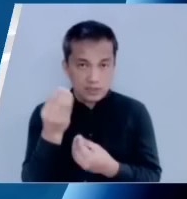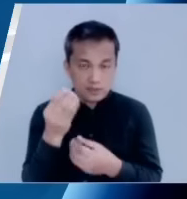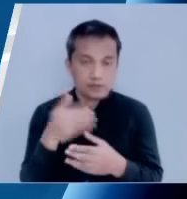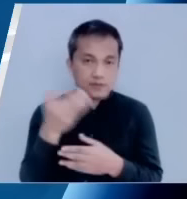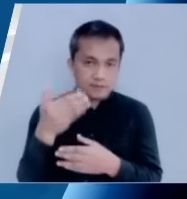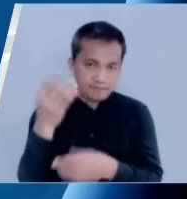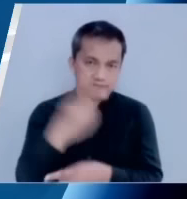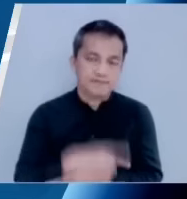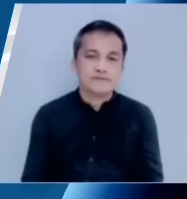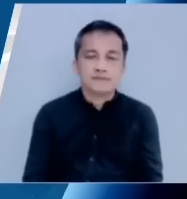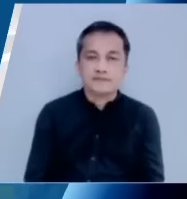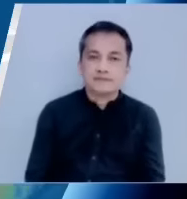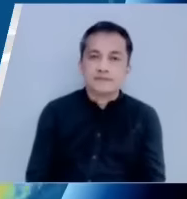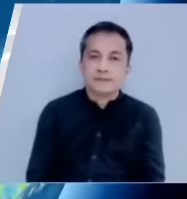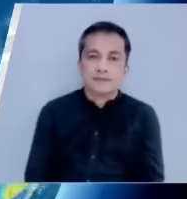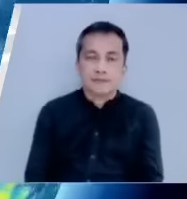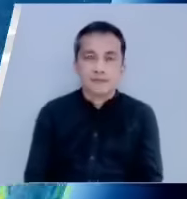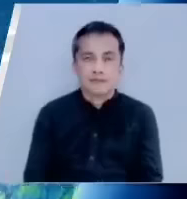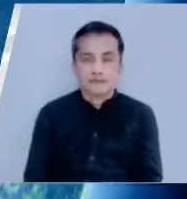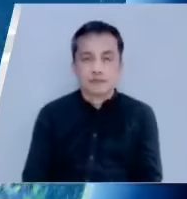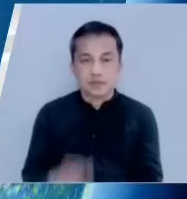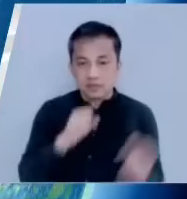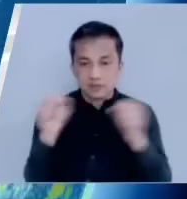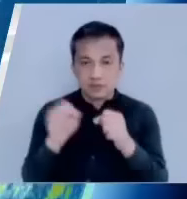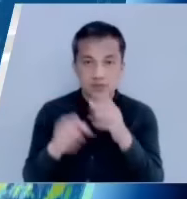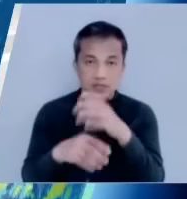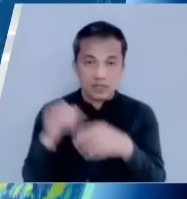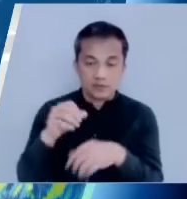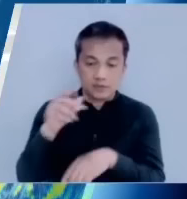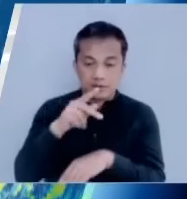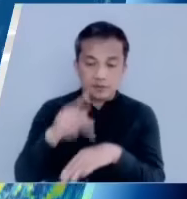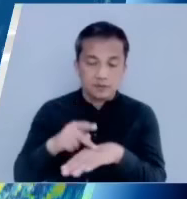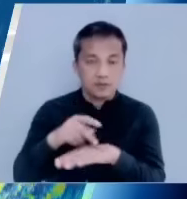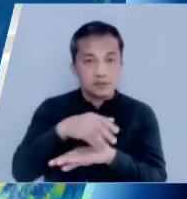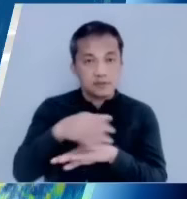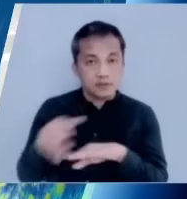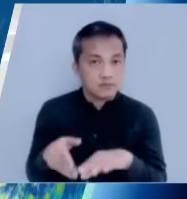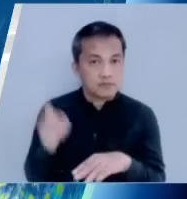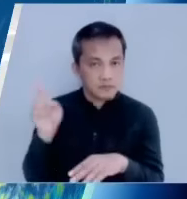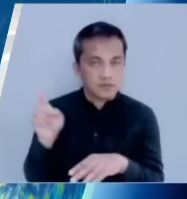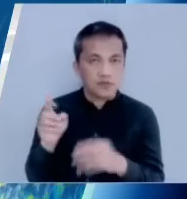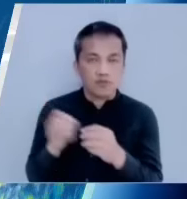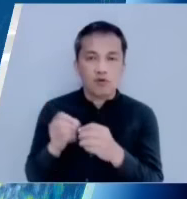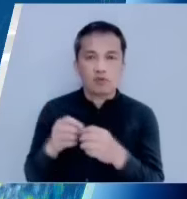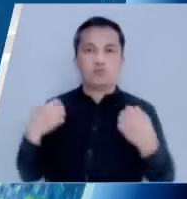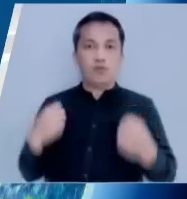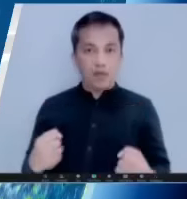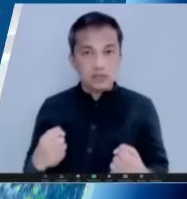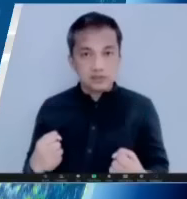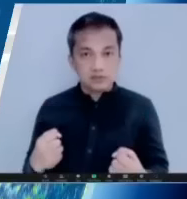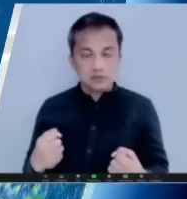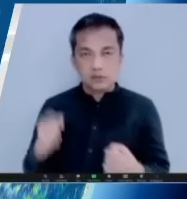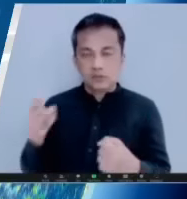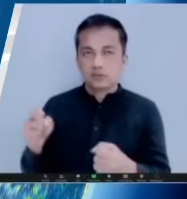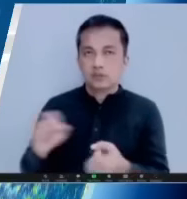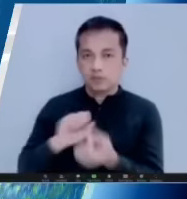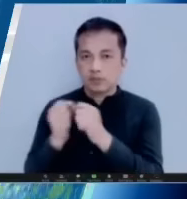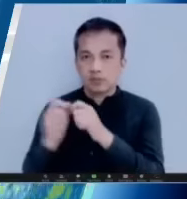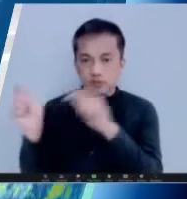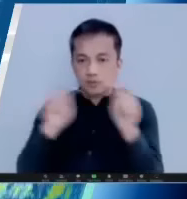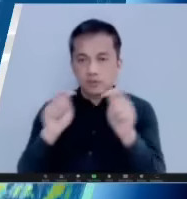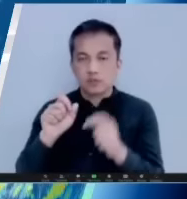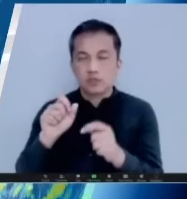araw. Yung bagyo naman sa labas ng Philippine Area of Responsibility, lalo pang lumakas at isa na po yan tropical storm ngayon